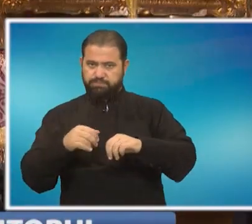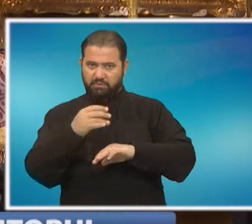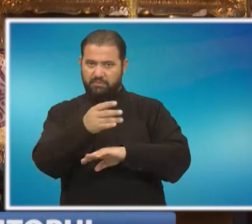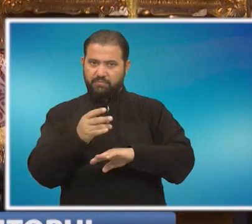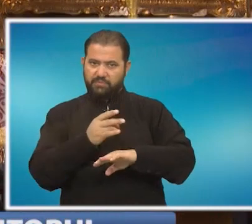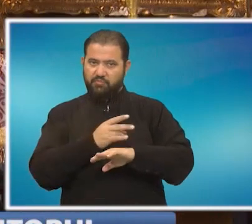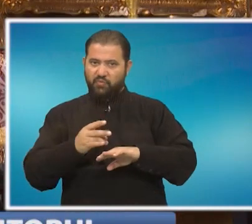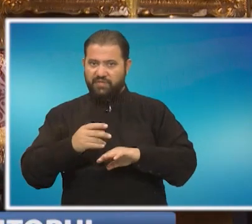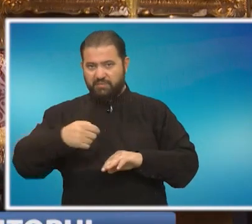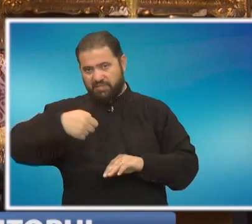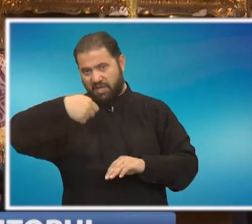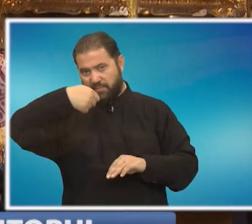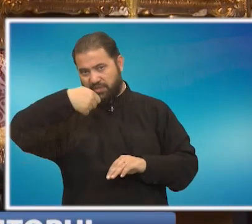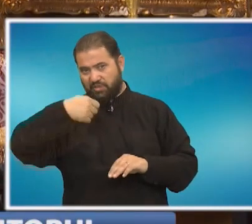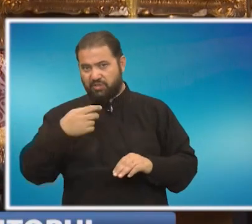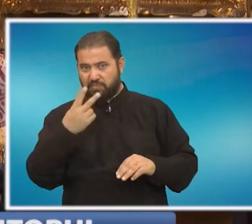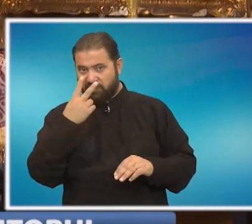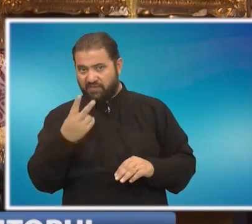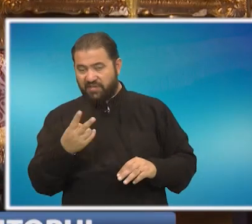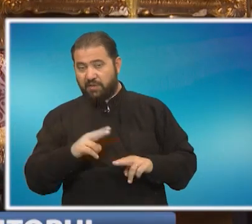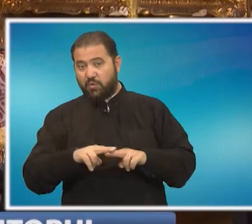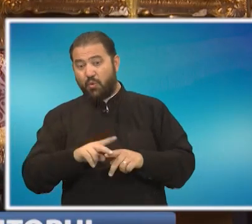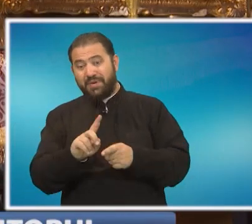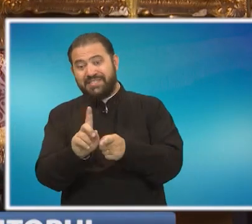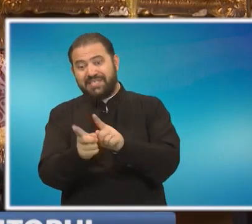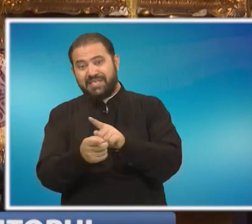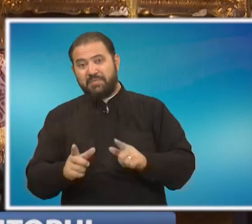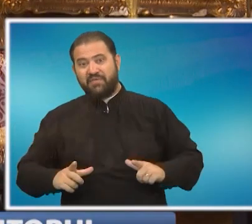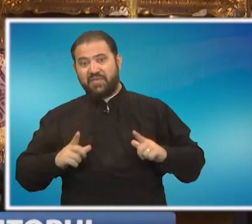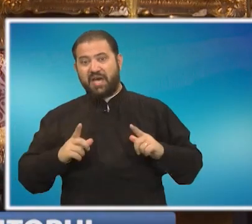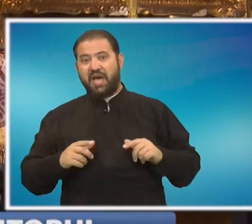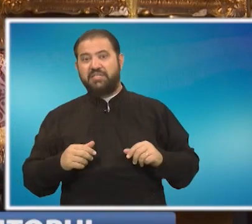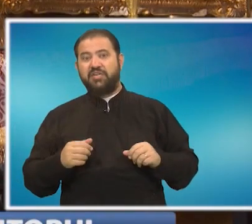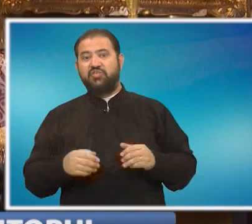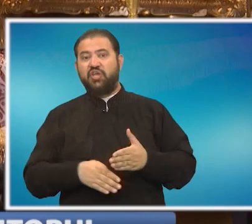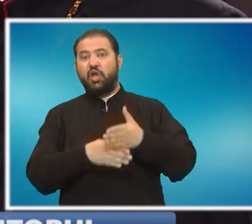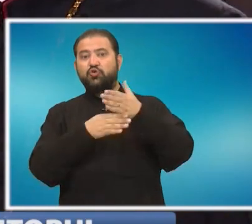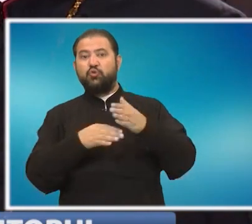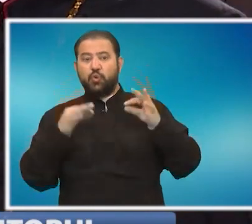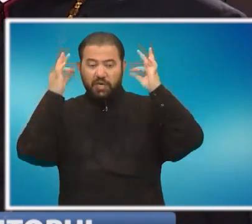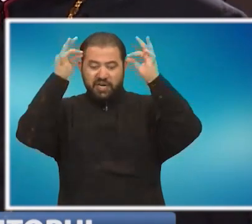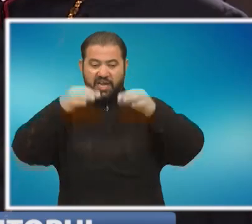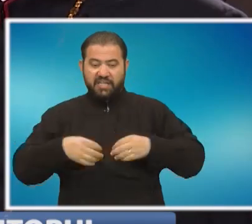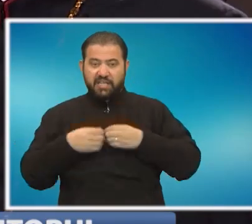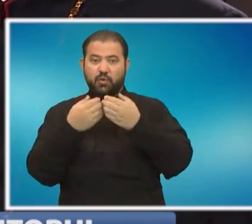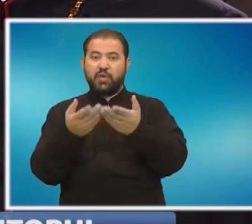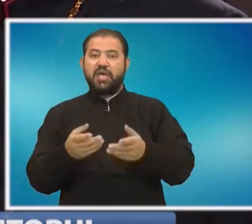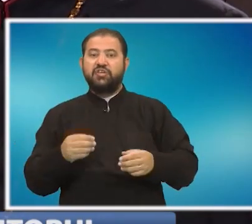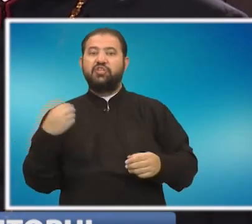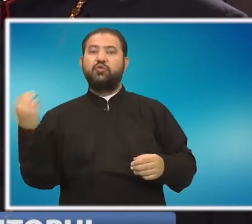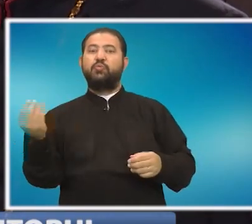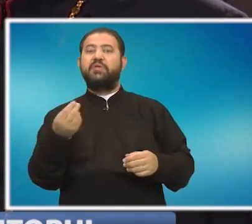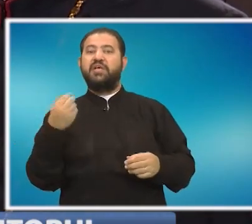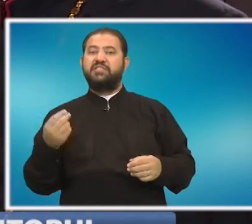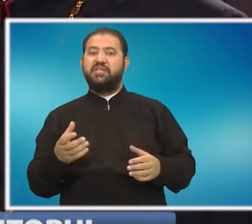să te împărtășești. Și atunci să vezi cum ți se schimbă viața și cum lucrează Dumnezeu în viața ta,